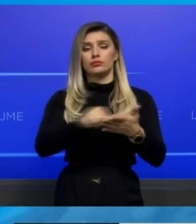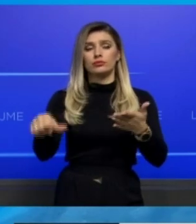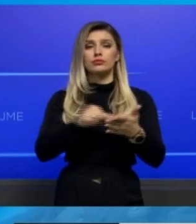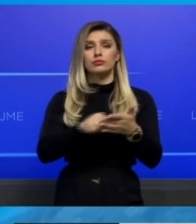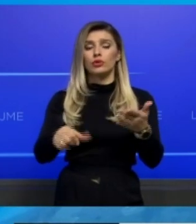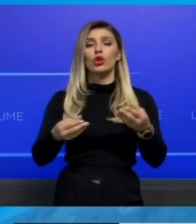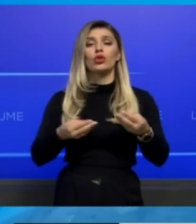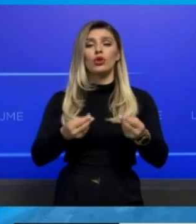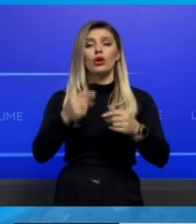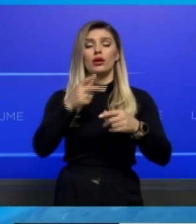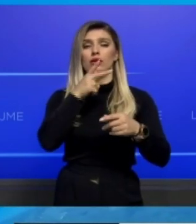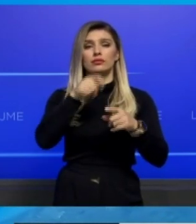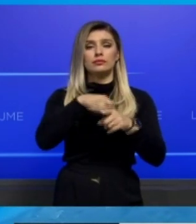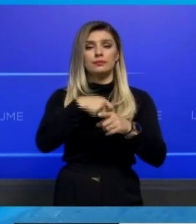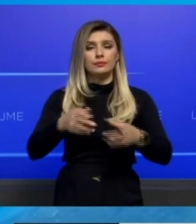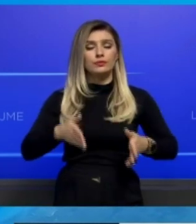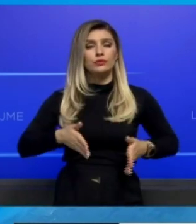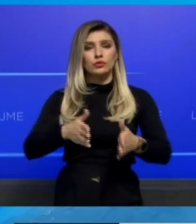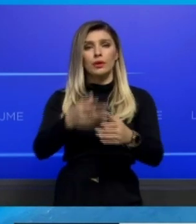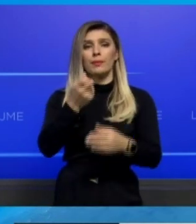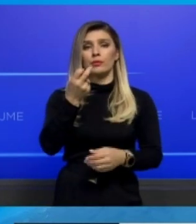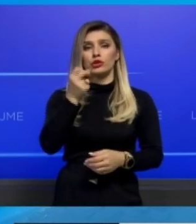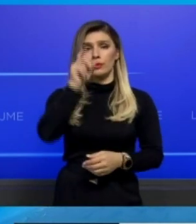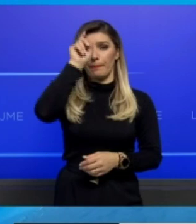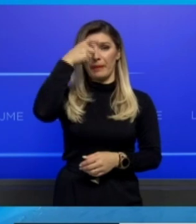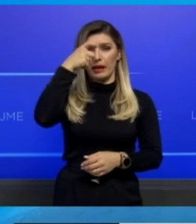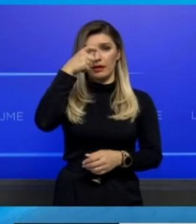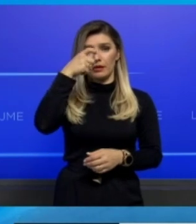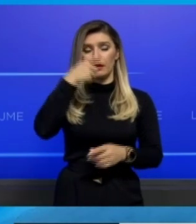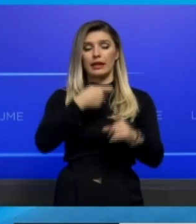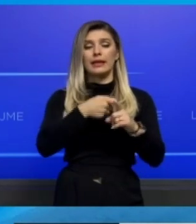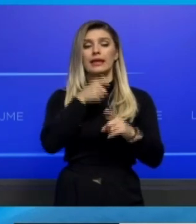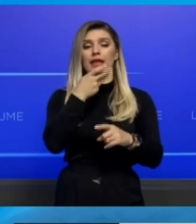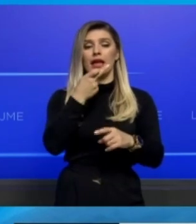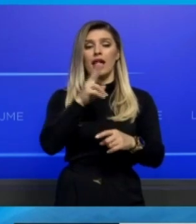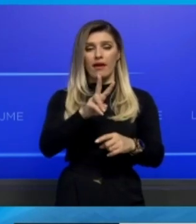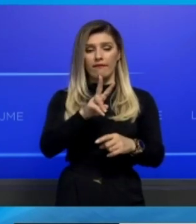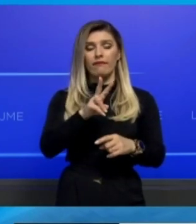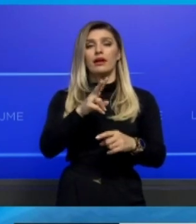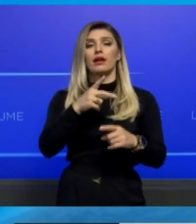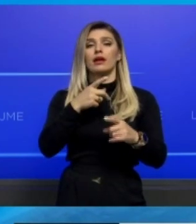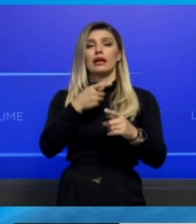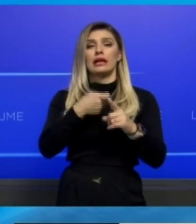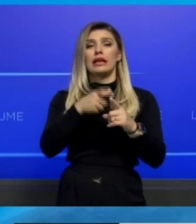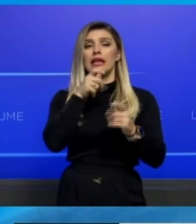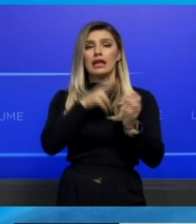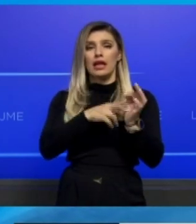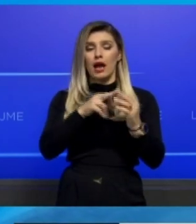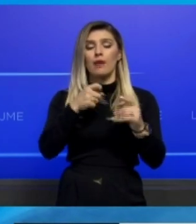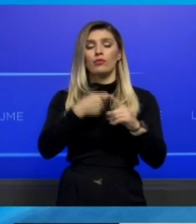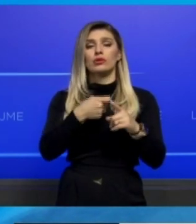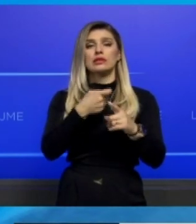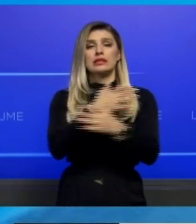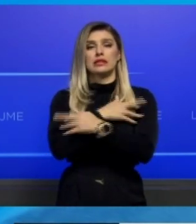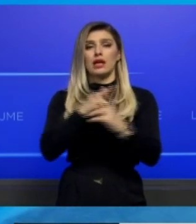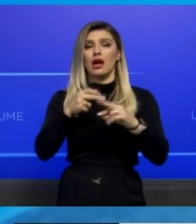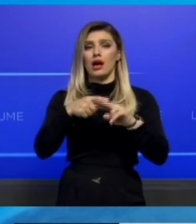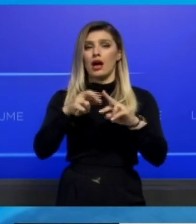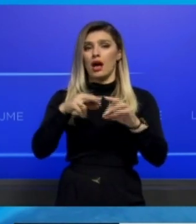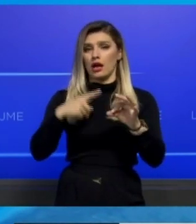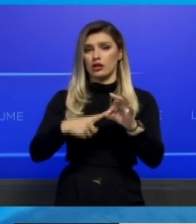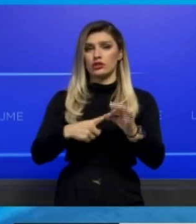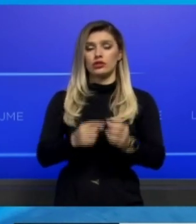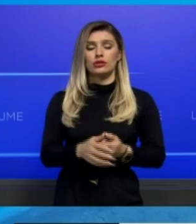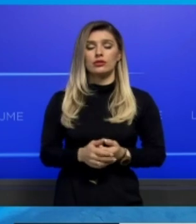për ndërtimin e autostradës Prishtin-Pej, segmenti Kijev-Klin-Zahaq. Me qëllim të ndaljes së keqpërdorimit